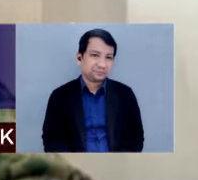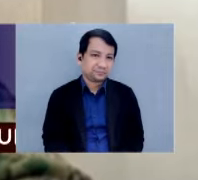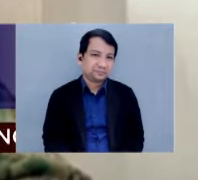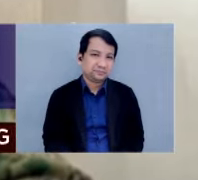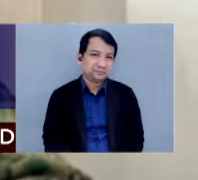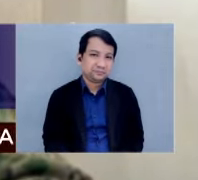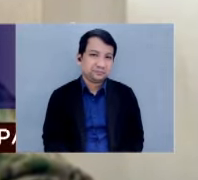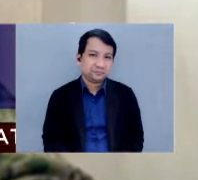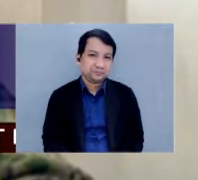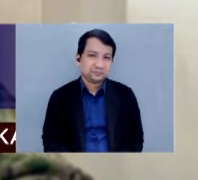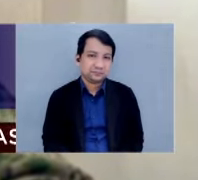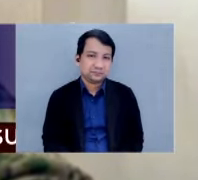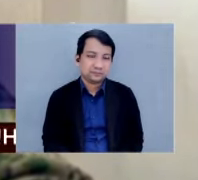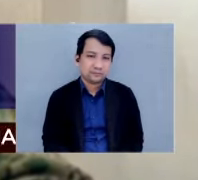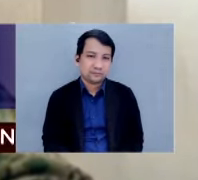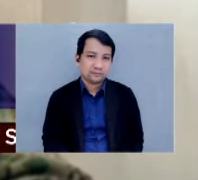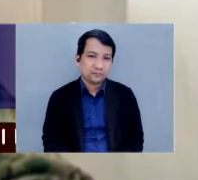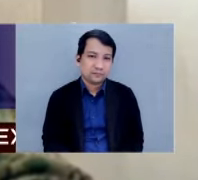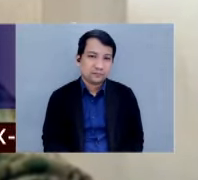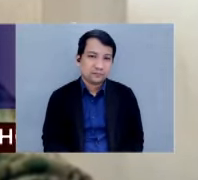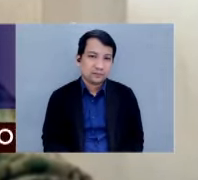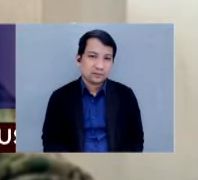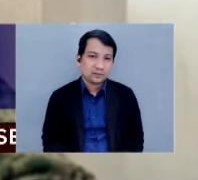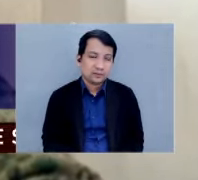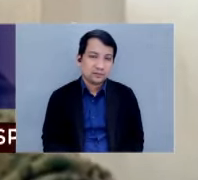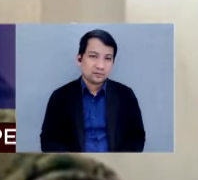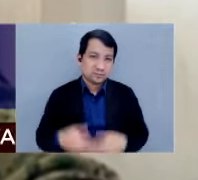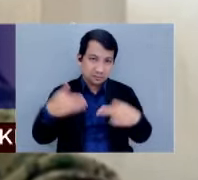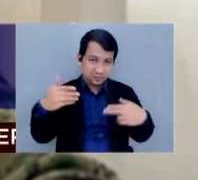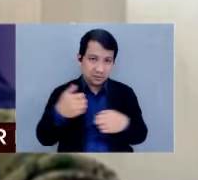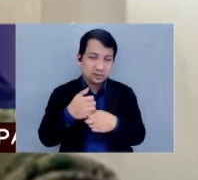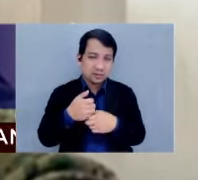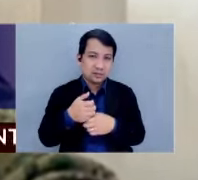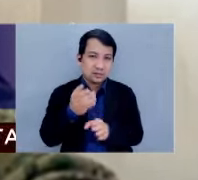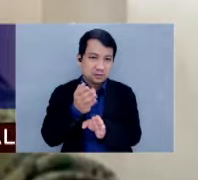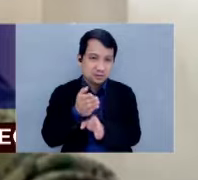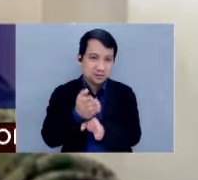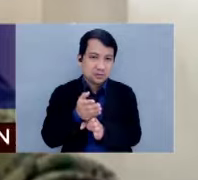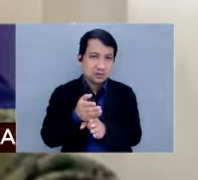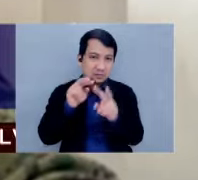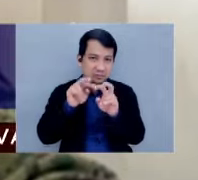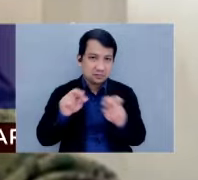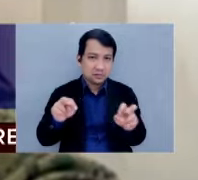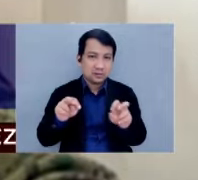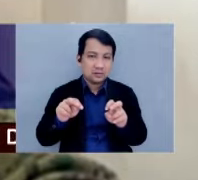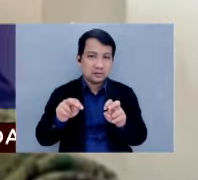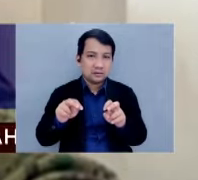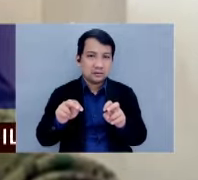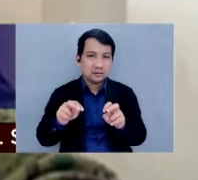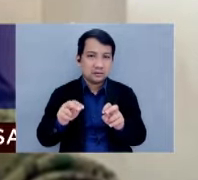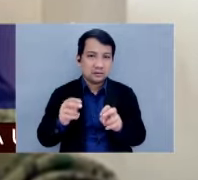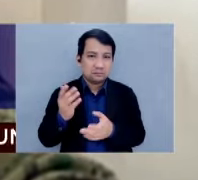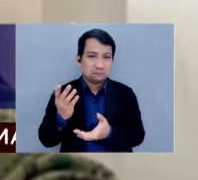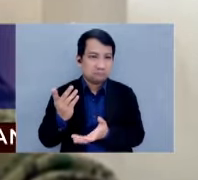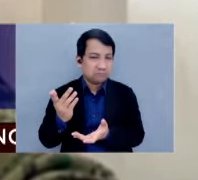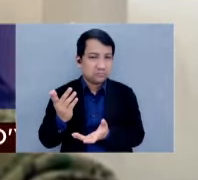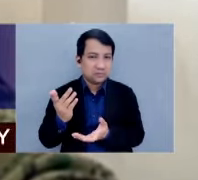yung motor o mailalim ng sa bus. Tapos yung